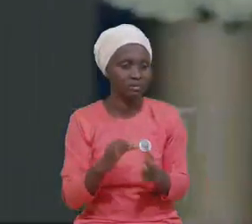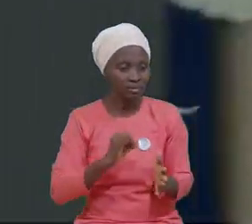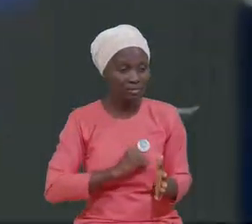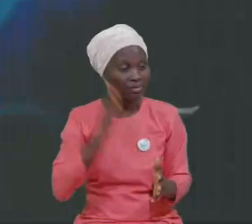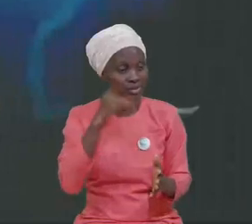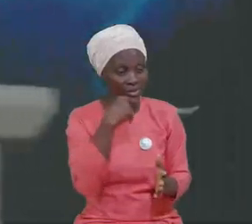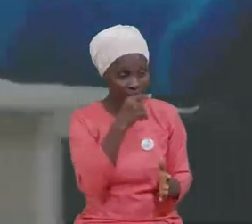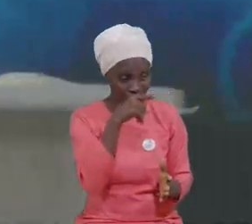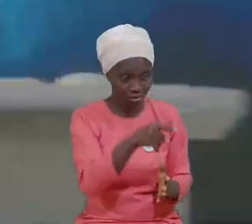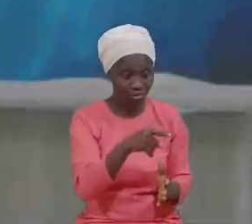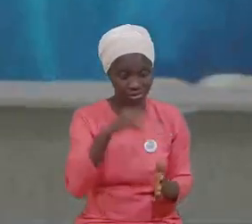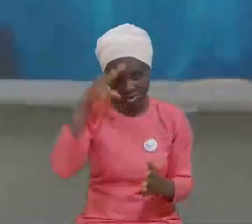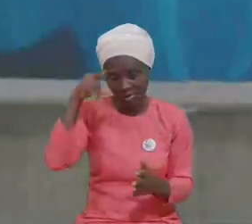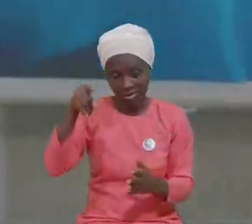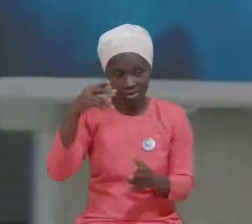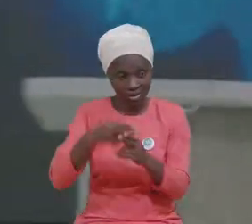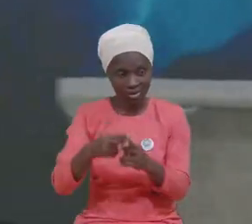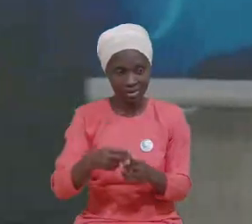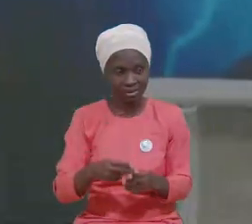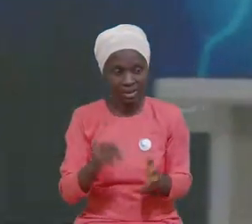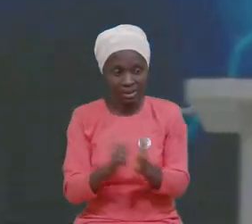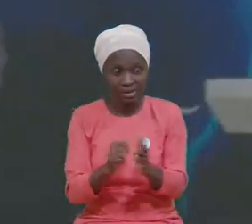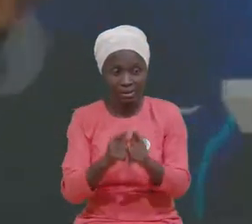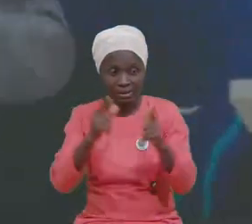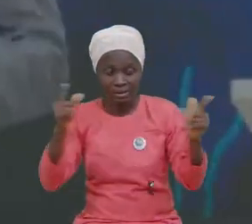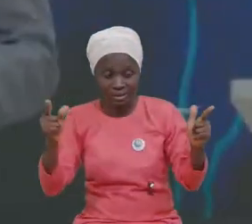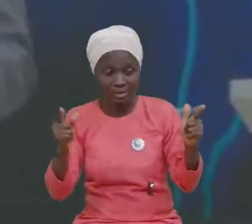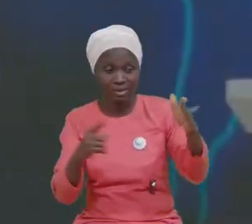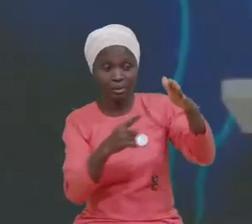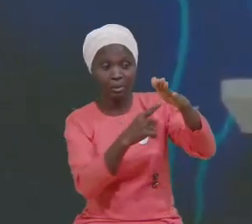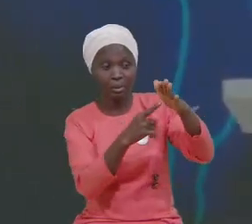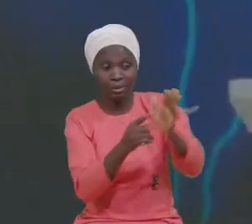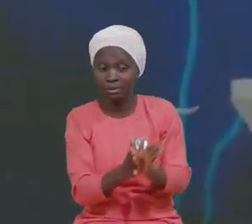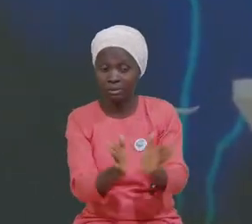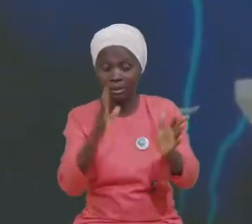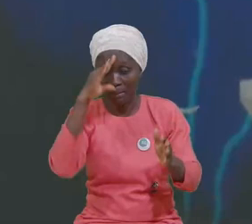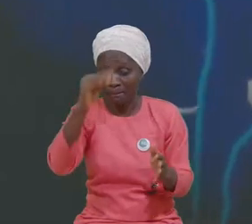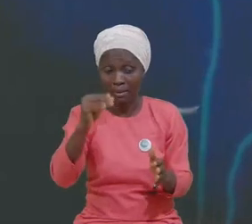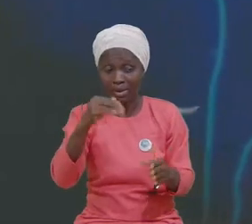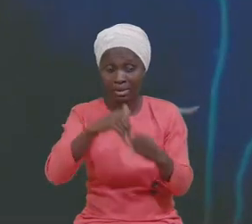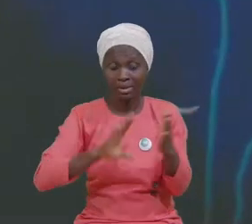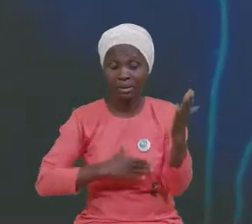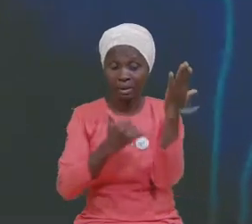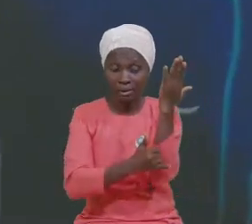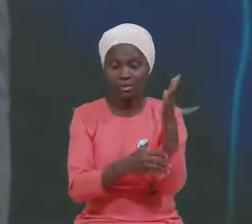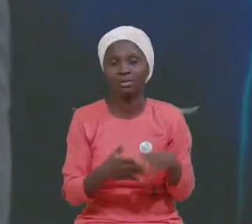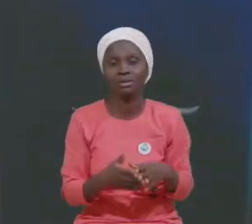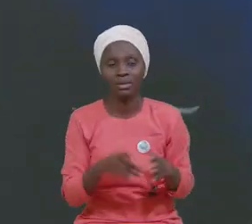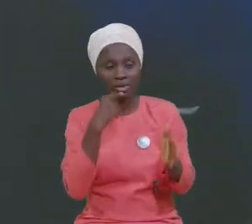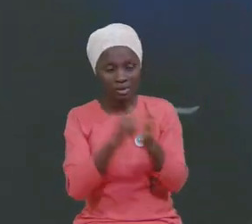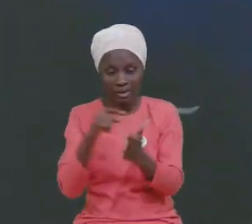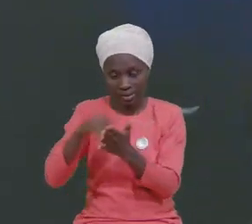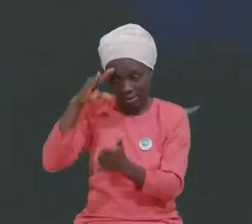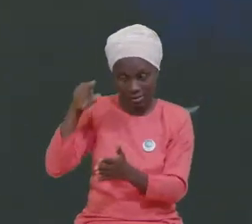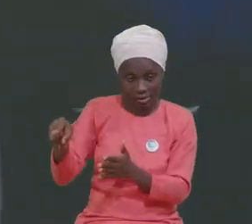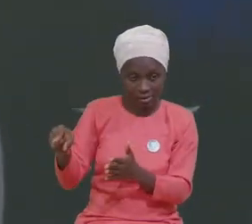nom. Un grand homme riche et populaire de notre pays. Et il a dit,